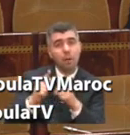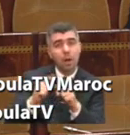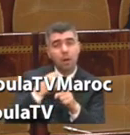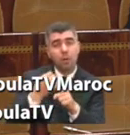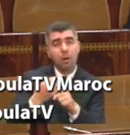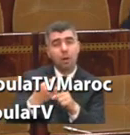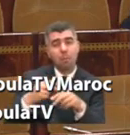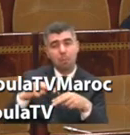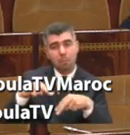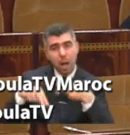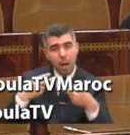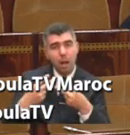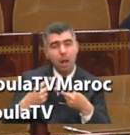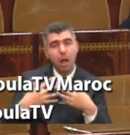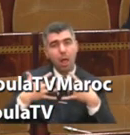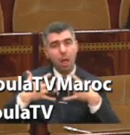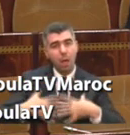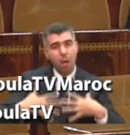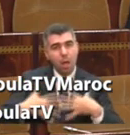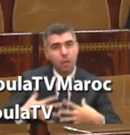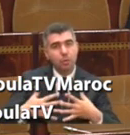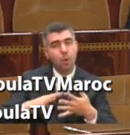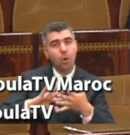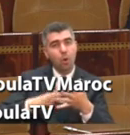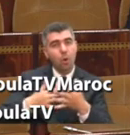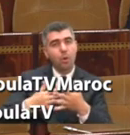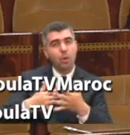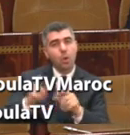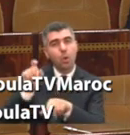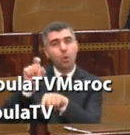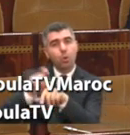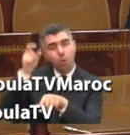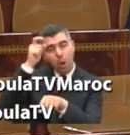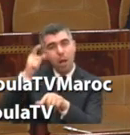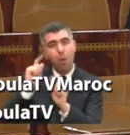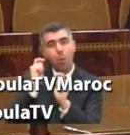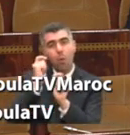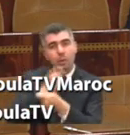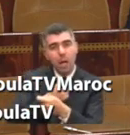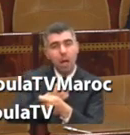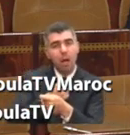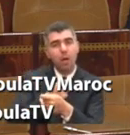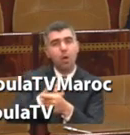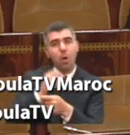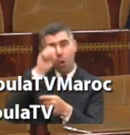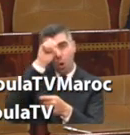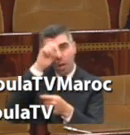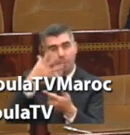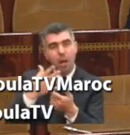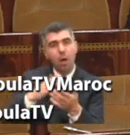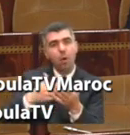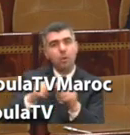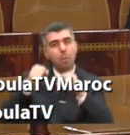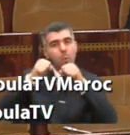بالأغذية بالملابس إلى غير ذلك. التجار راهم في محنة كبيرة جدا، فوجدة فخريبكا فواتزم بني ملال كلهم الآن